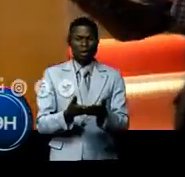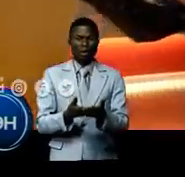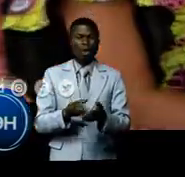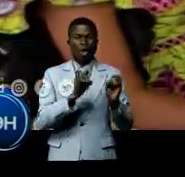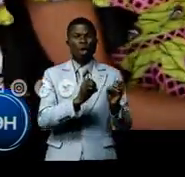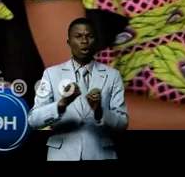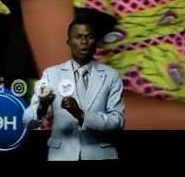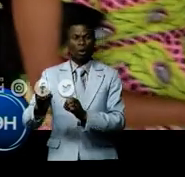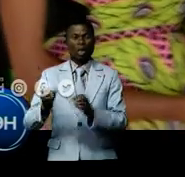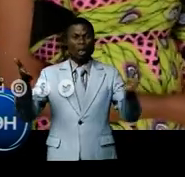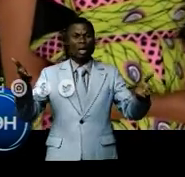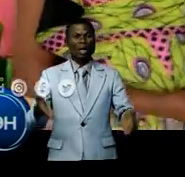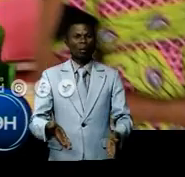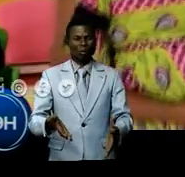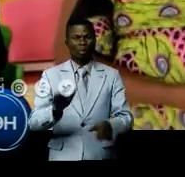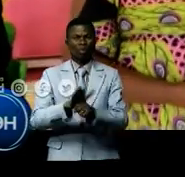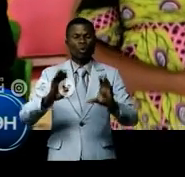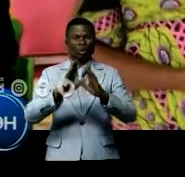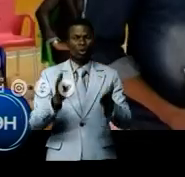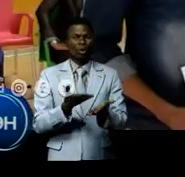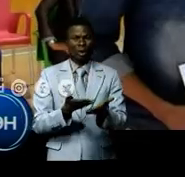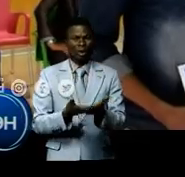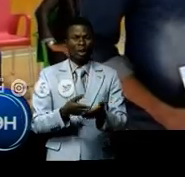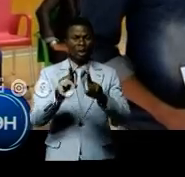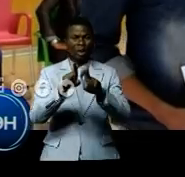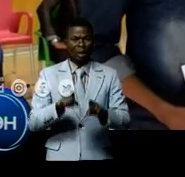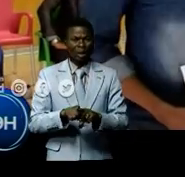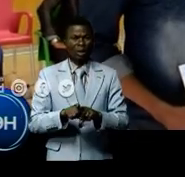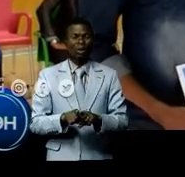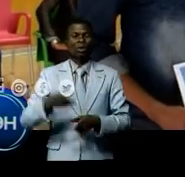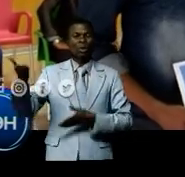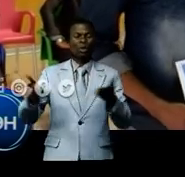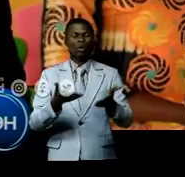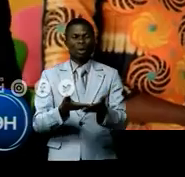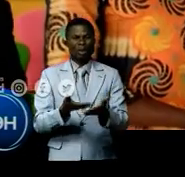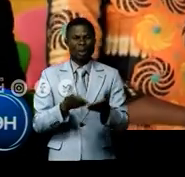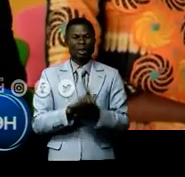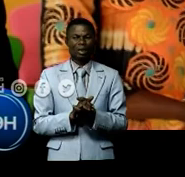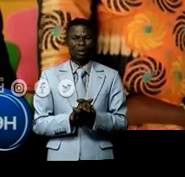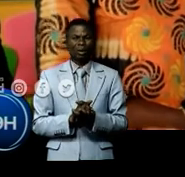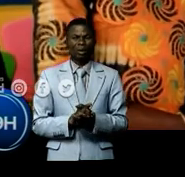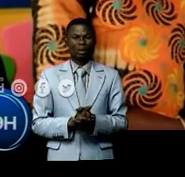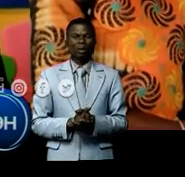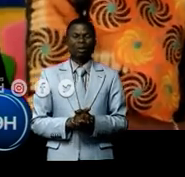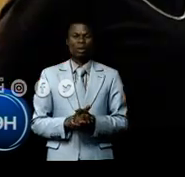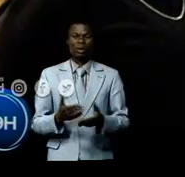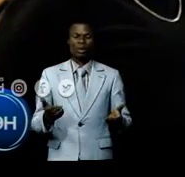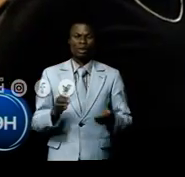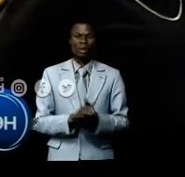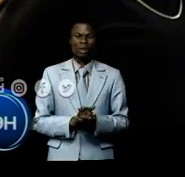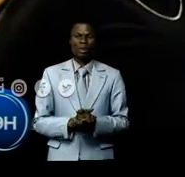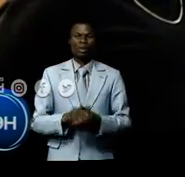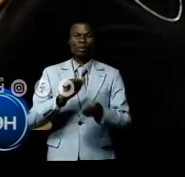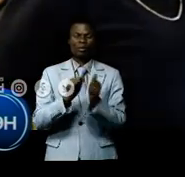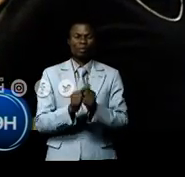organisée en présence de plusieurs corps journalistiques. Le directeur général de la RTNC Belide Bunga, représenté par son